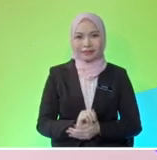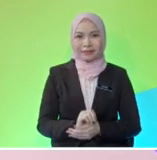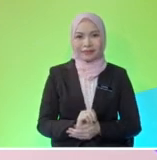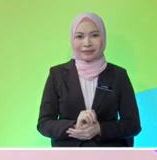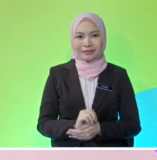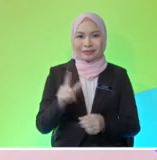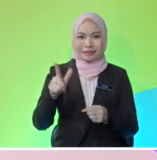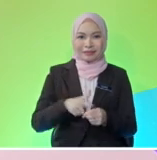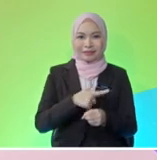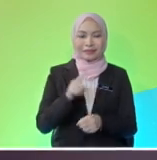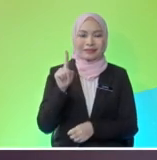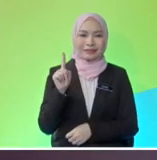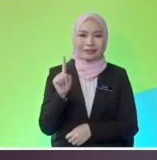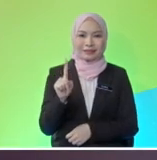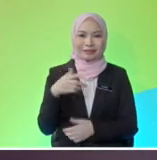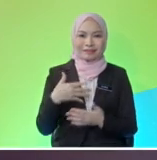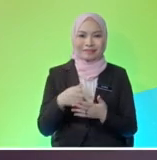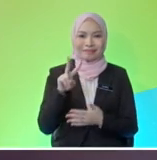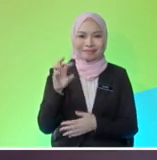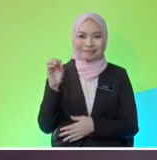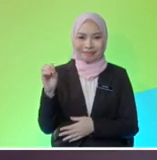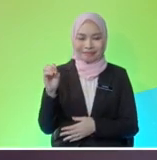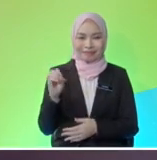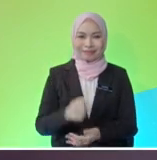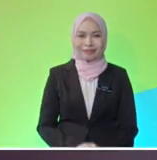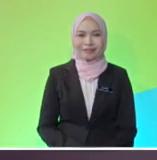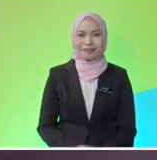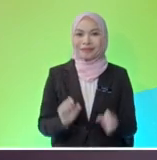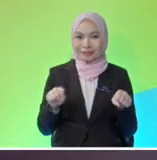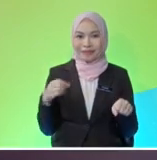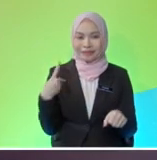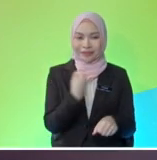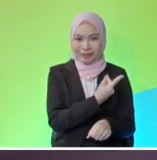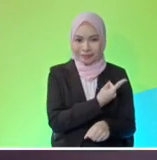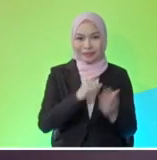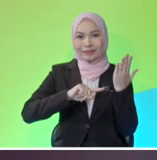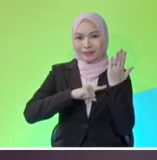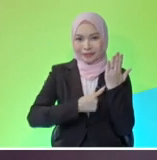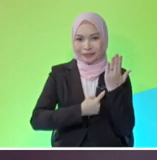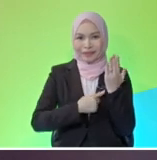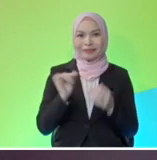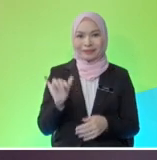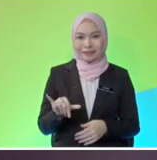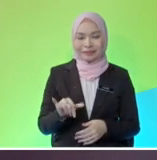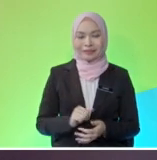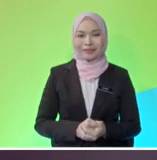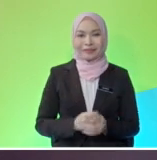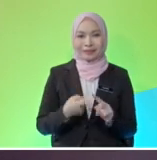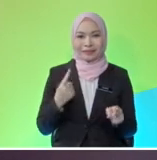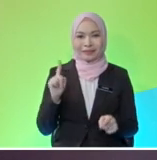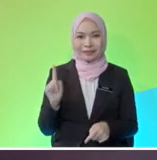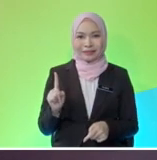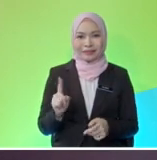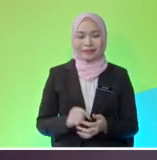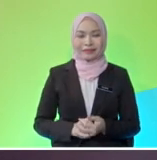1 sehingga 20. Baiklah. Baik, boleh cikgu kita mula sekarang? Boleh kita mula, cikgu. Okey. Aiman mula dulu daripada 1. Baik, cikgu.